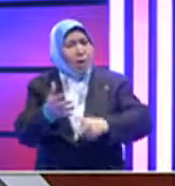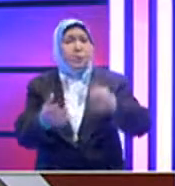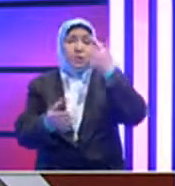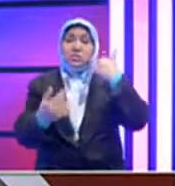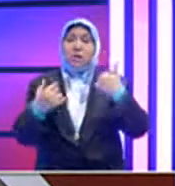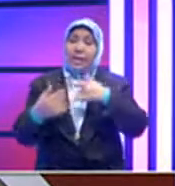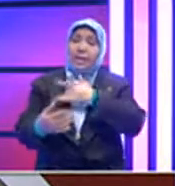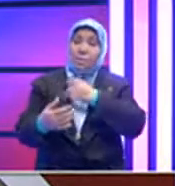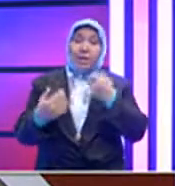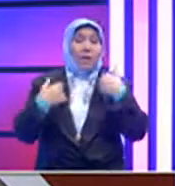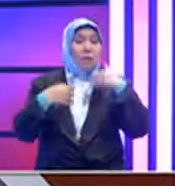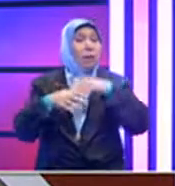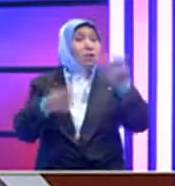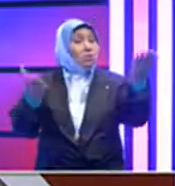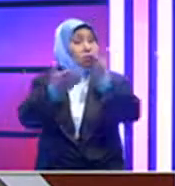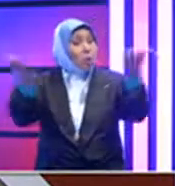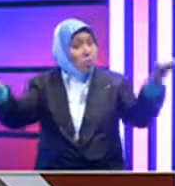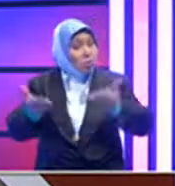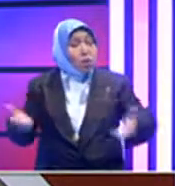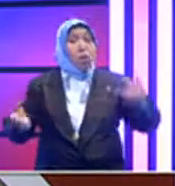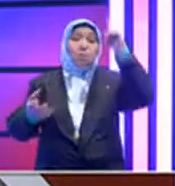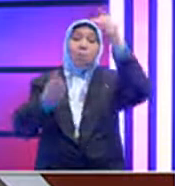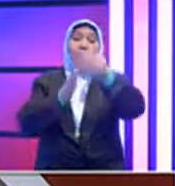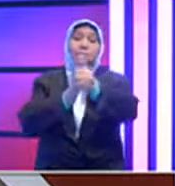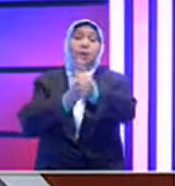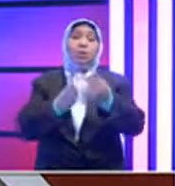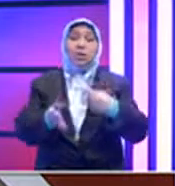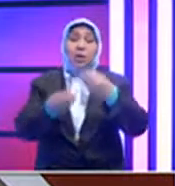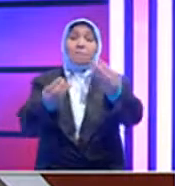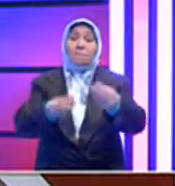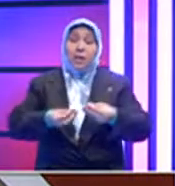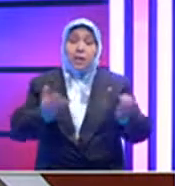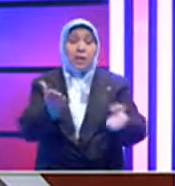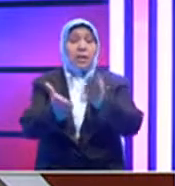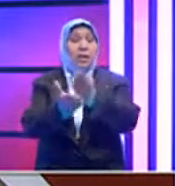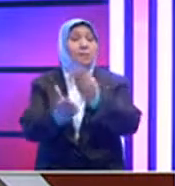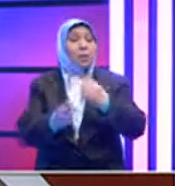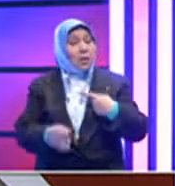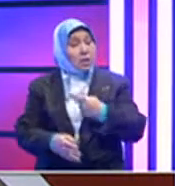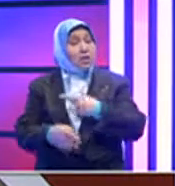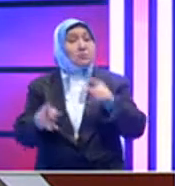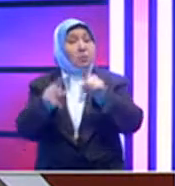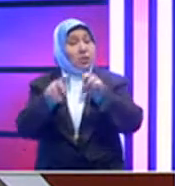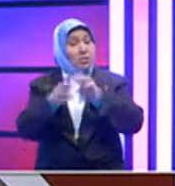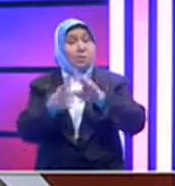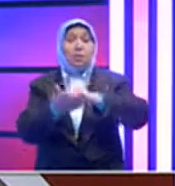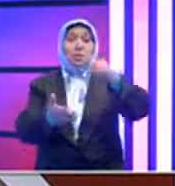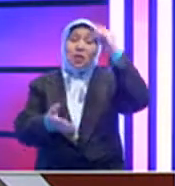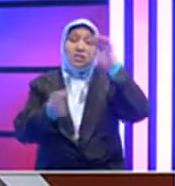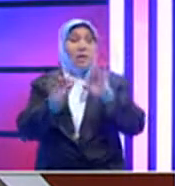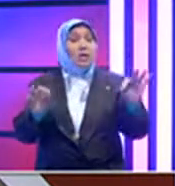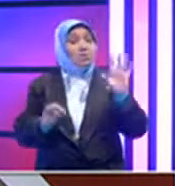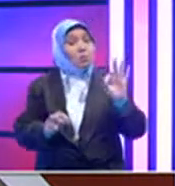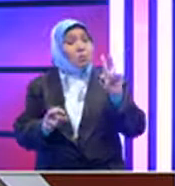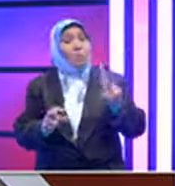yang ada pada tahun Tuhan Allah akan Pandu kita Allah atau memberi Hidayah begitu yang sebagaimana kita belajar ayat sampai dua yaitu